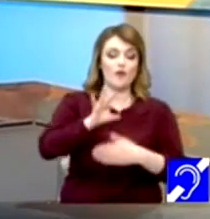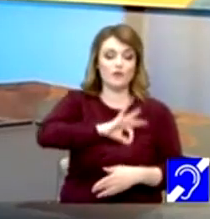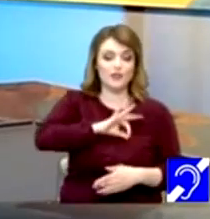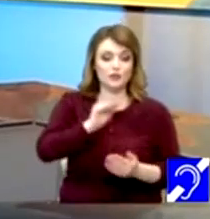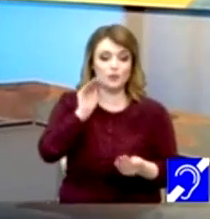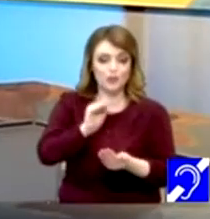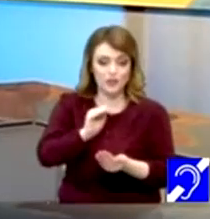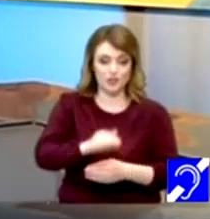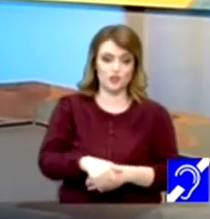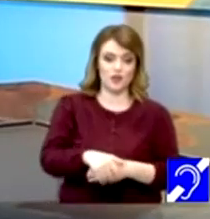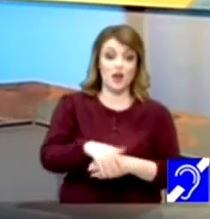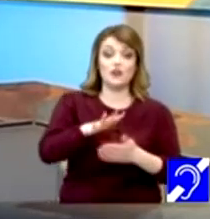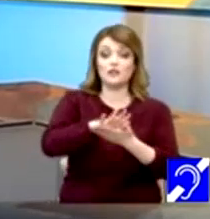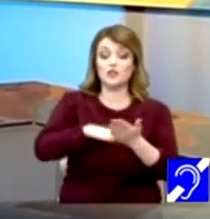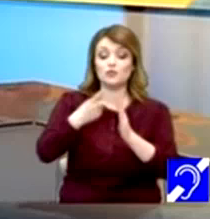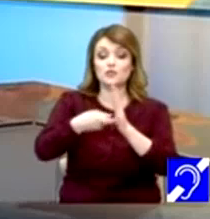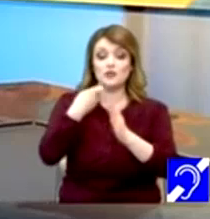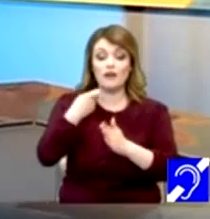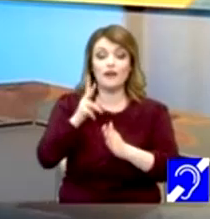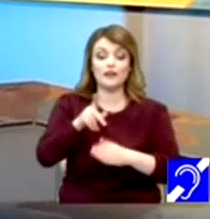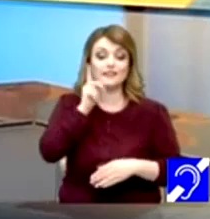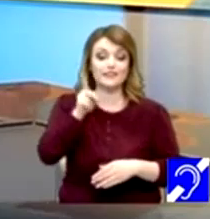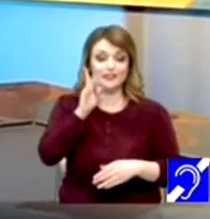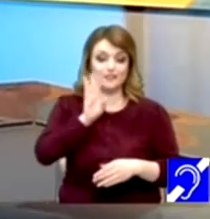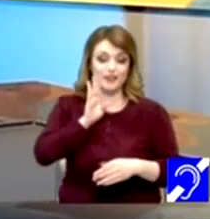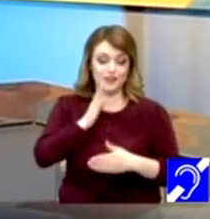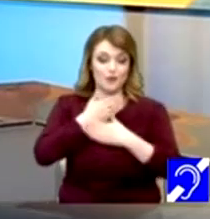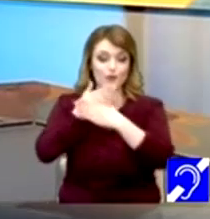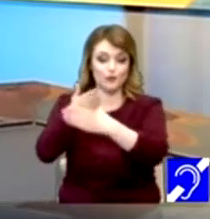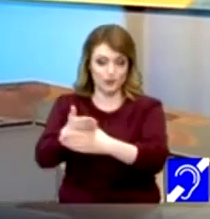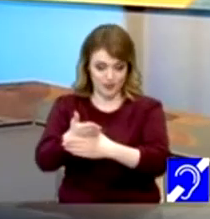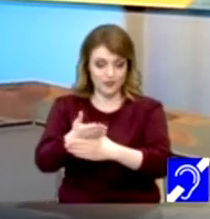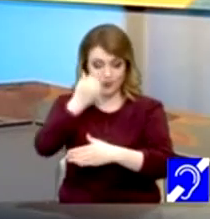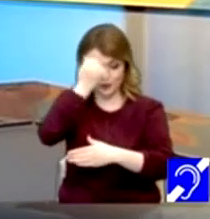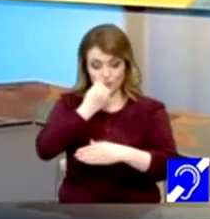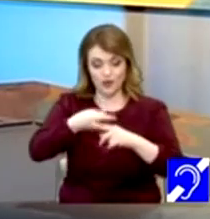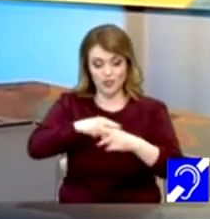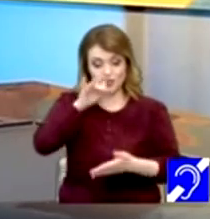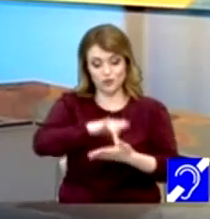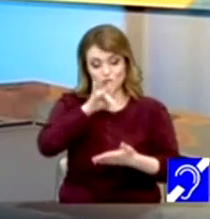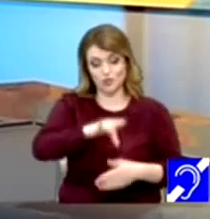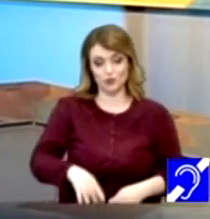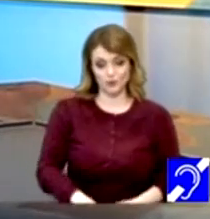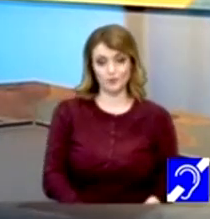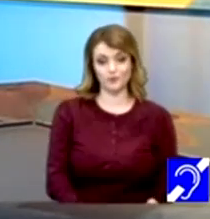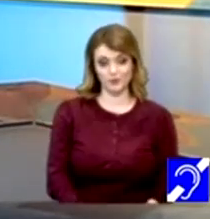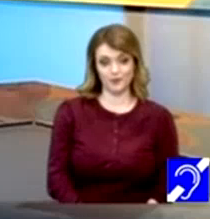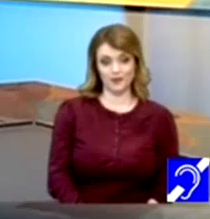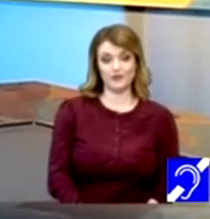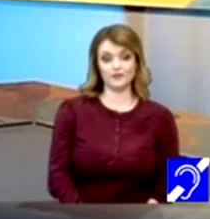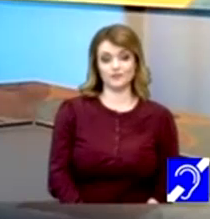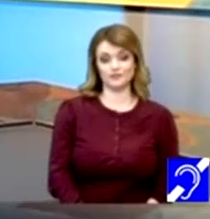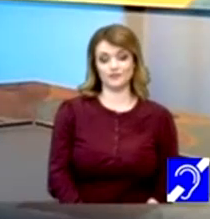naștere. În continuare vom afla cum a beneficiat o tânără de asistență a Centrului Maternal al Misiunii Sociale Diaconia,